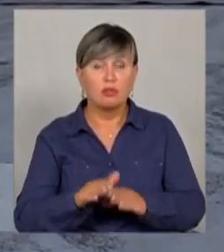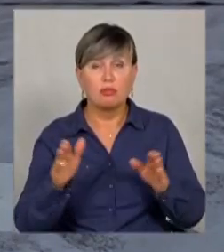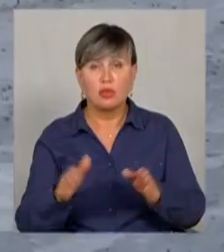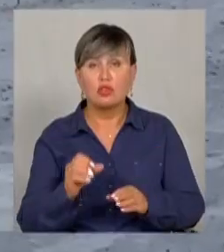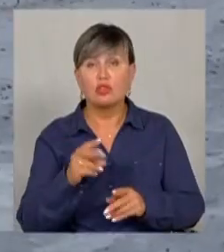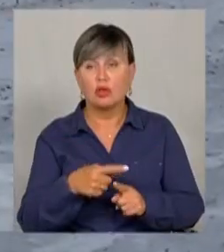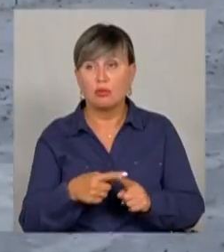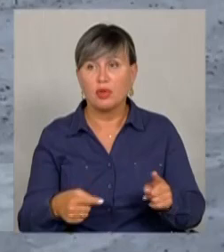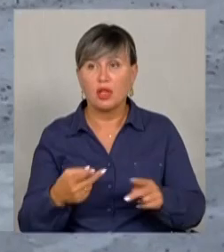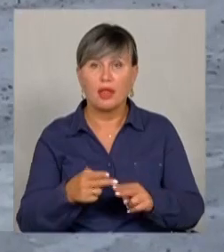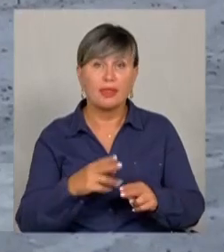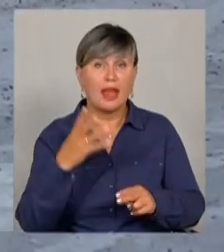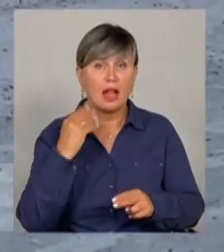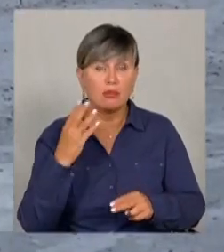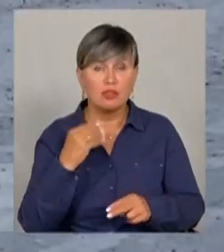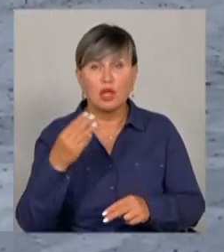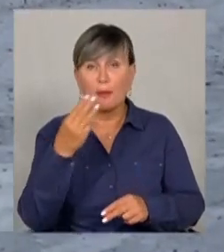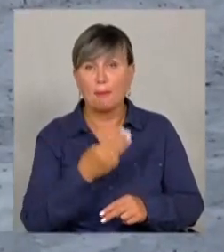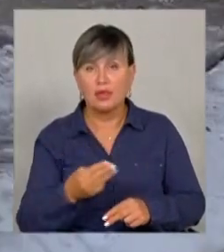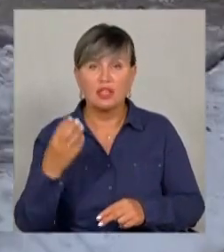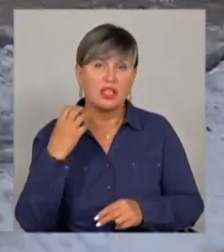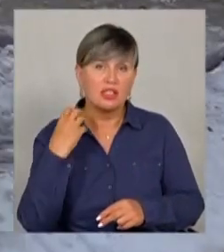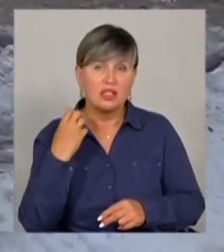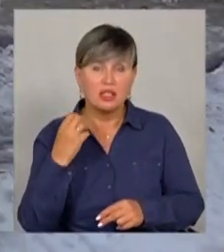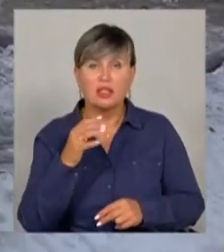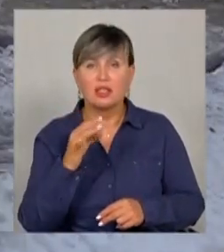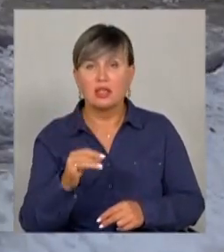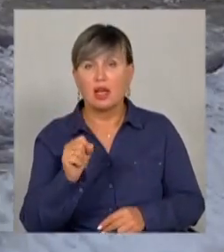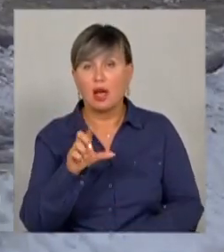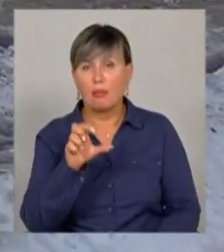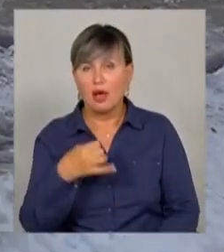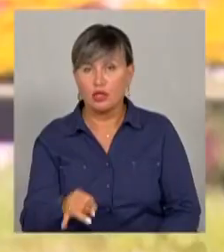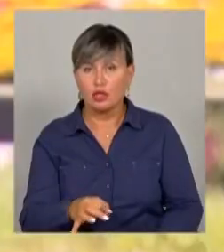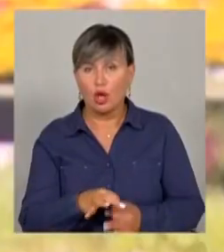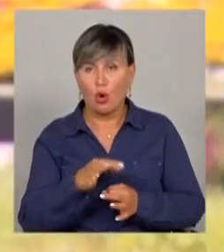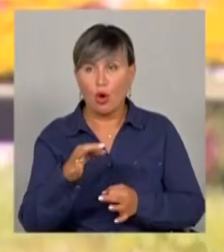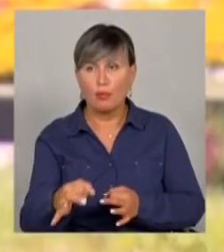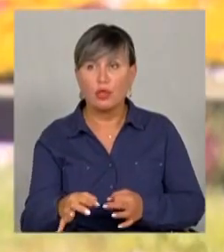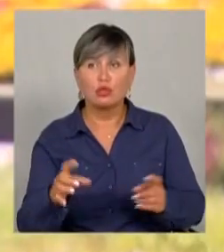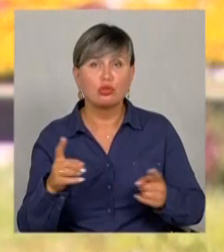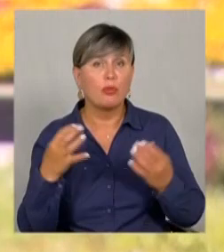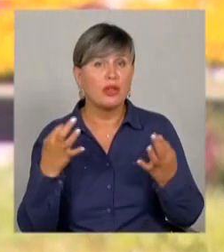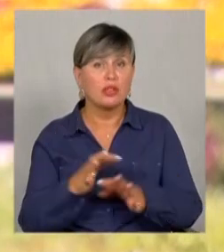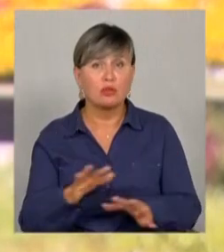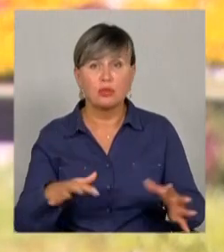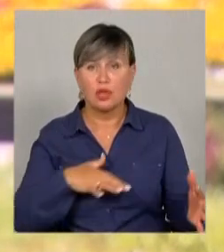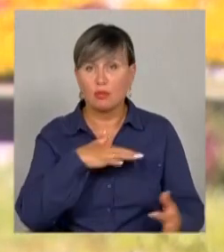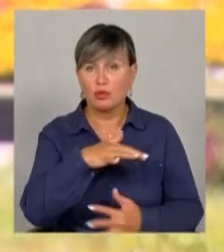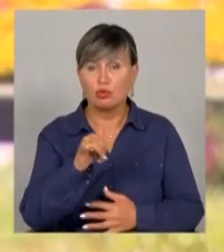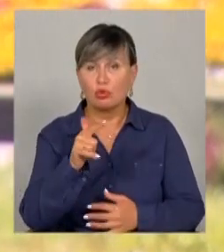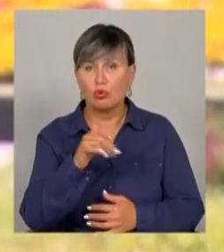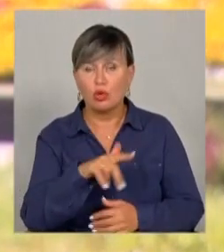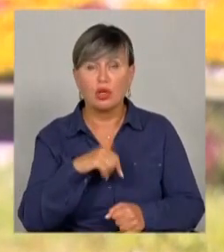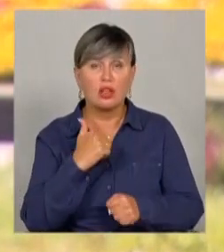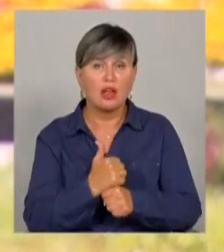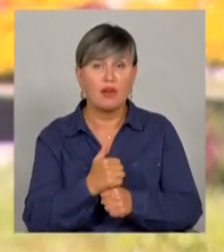наполовину. Это Алматинская, Мангистауская, Кызылординская и Абайская области. Чтобы не допустить ажиотажа с углем, глава